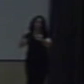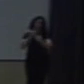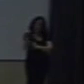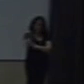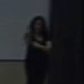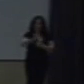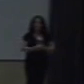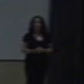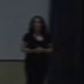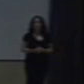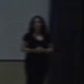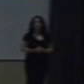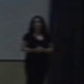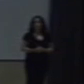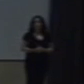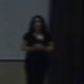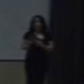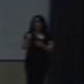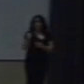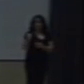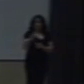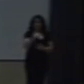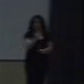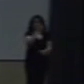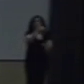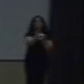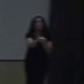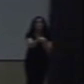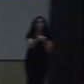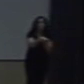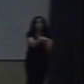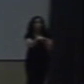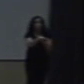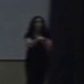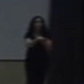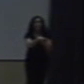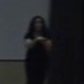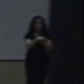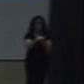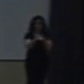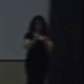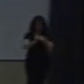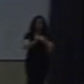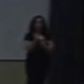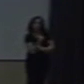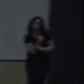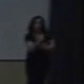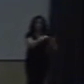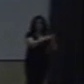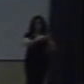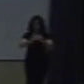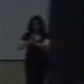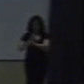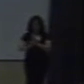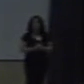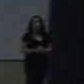Això d'una banda, últimament m'he vist immersa en 2 projectes pel lloc que estic ara, que m'han